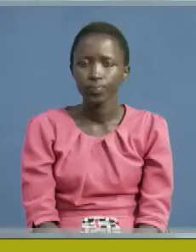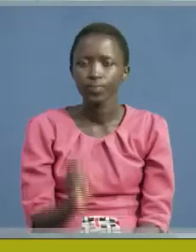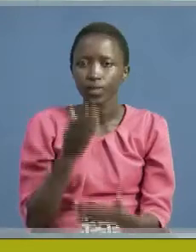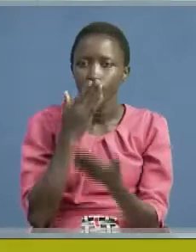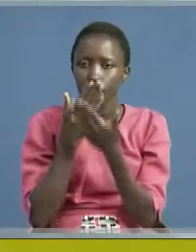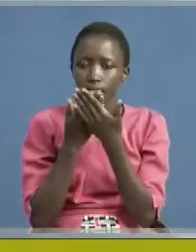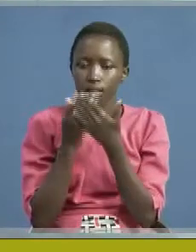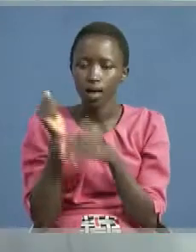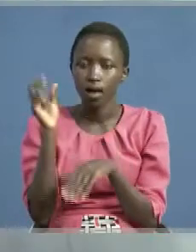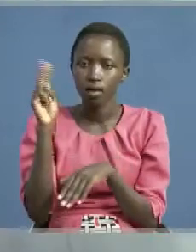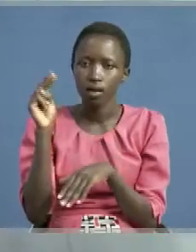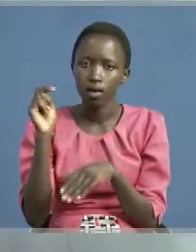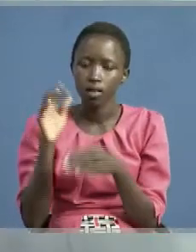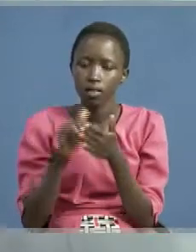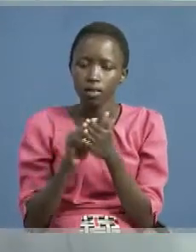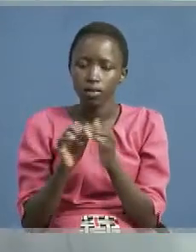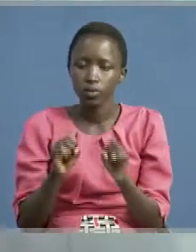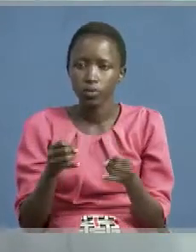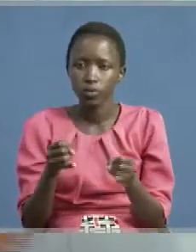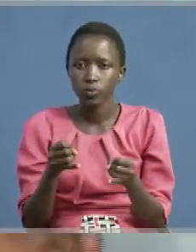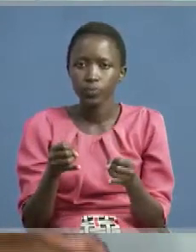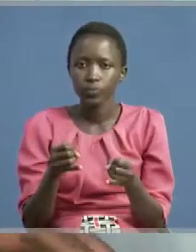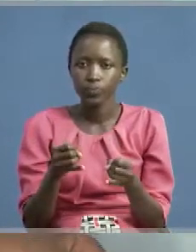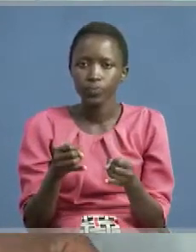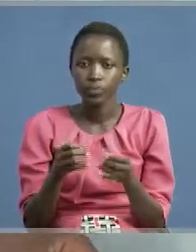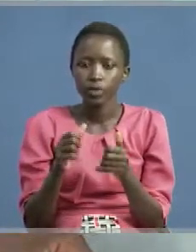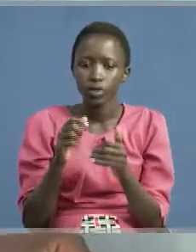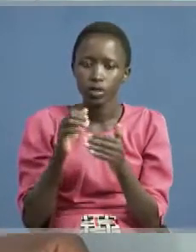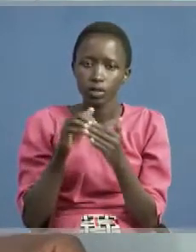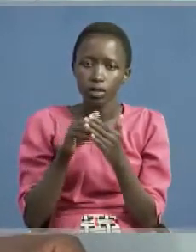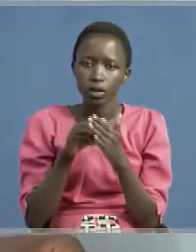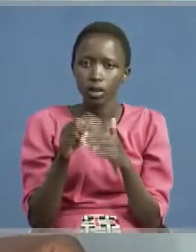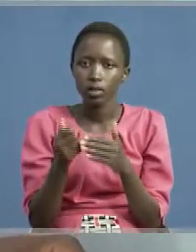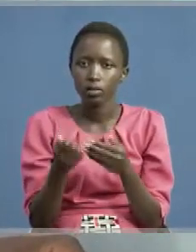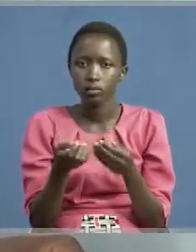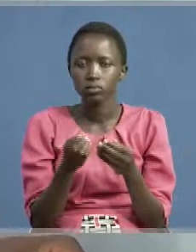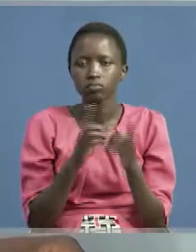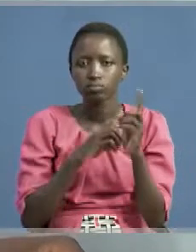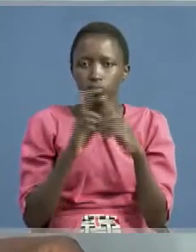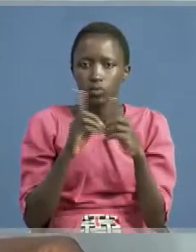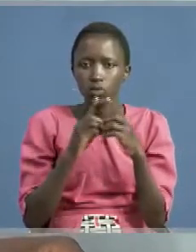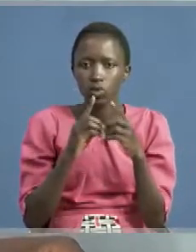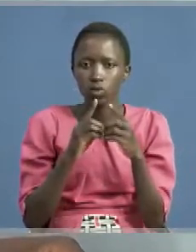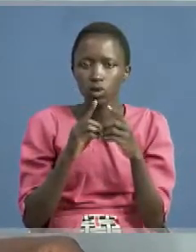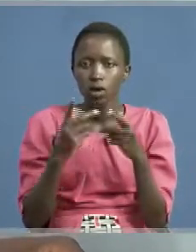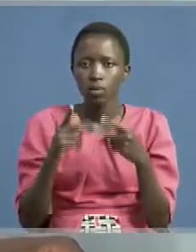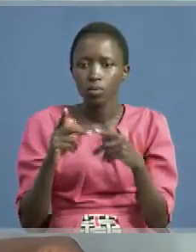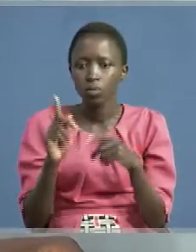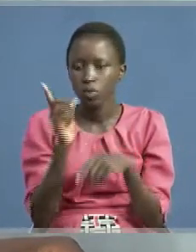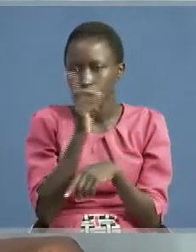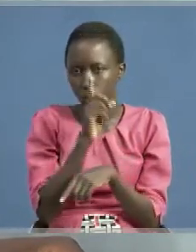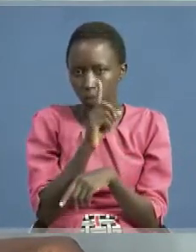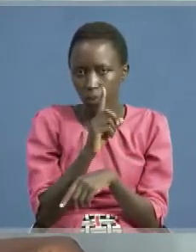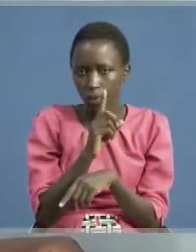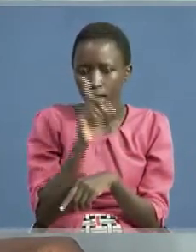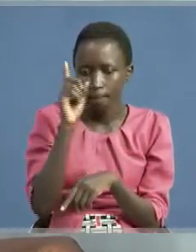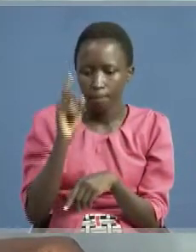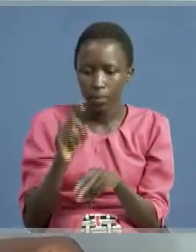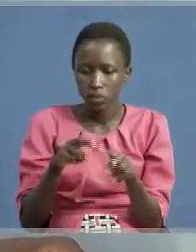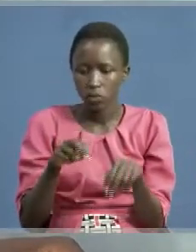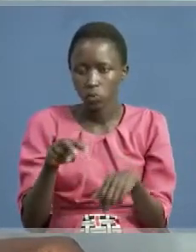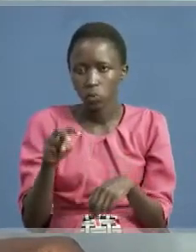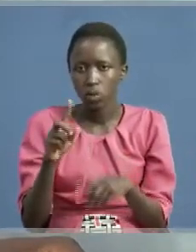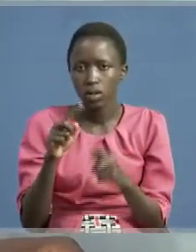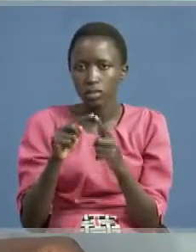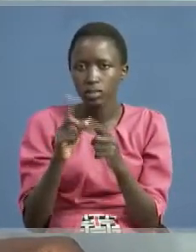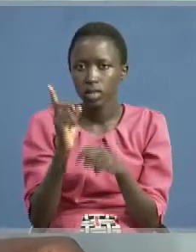Na mshukran sana ani kwa taarifa hiyo. Na tukiingia katika sekta uchukuzi ni kuwa mamia ya wakazi wa jiji la Nairobi walilazimika kutembea